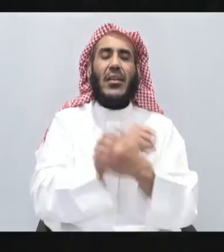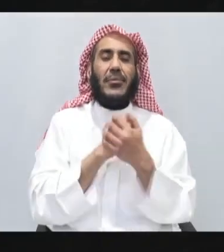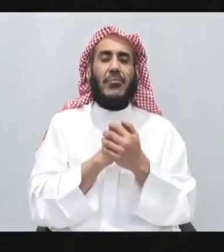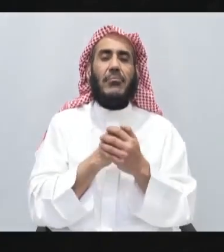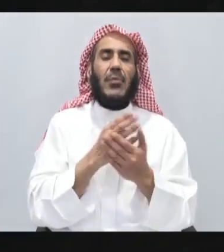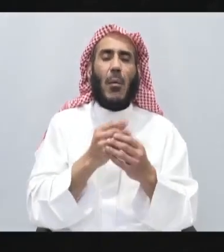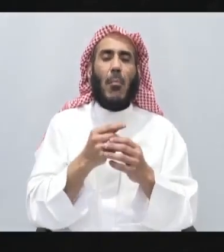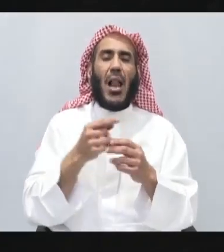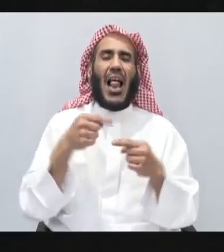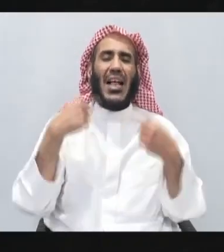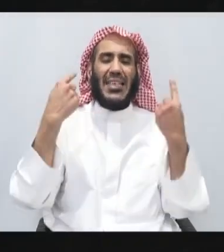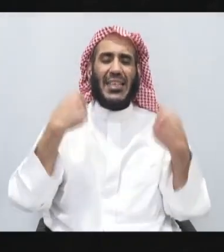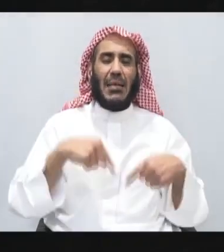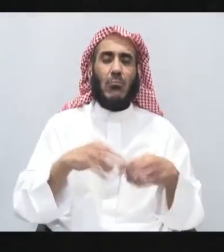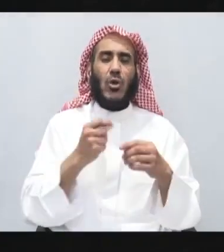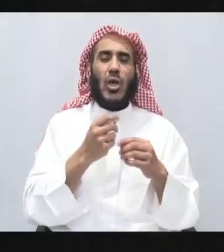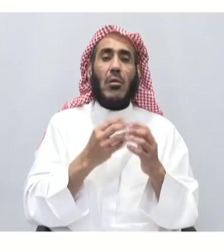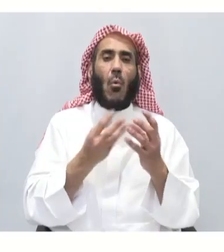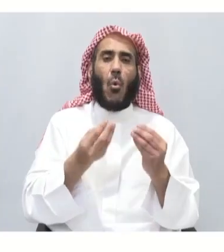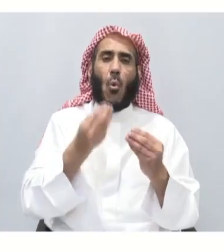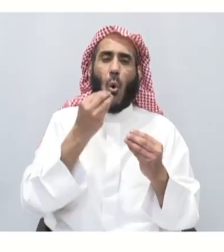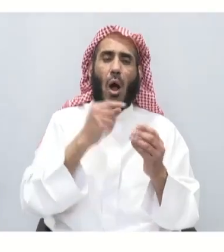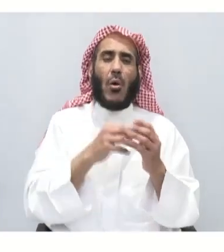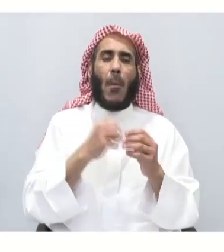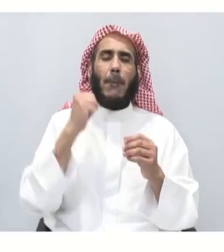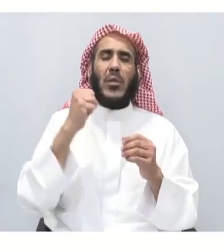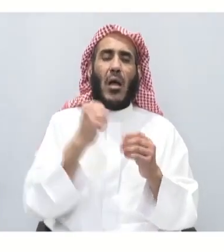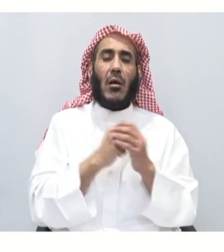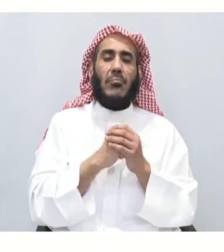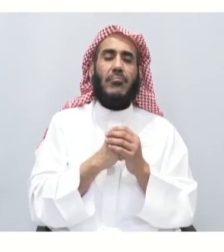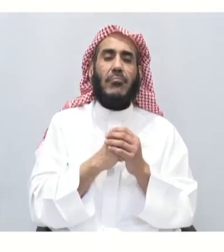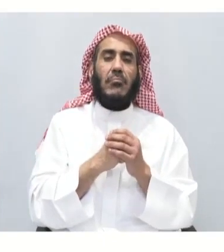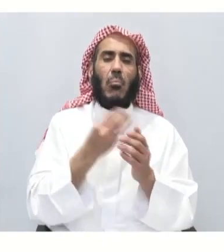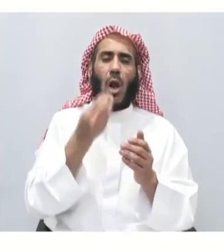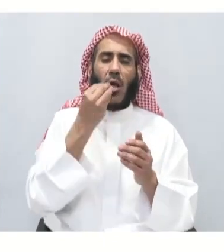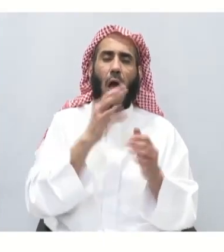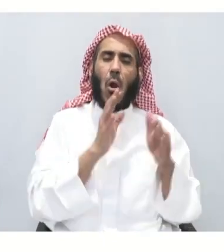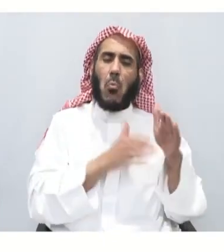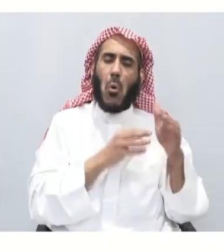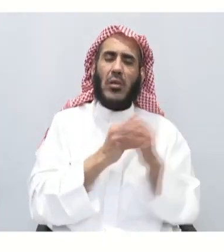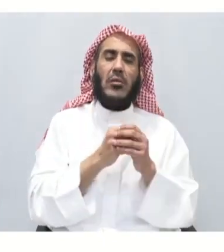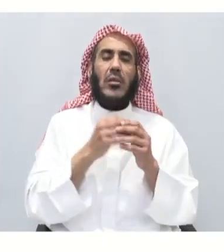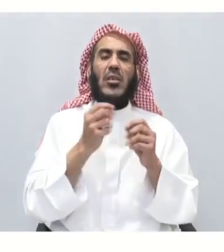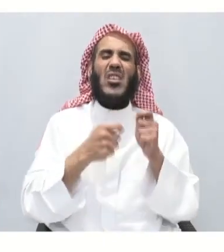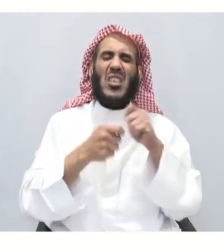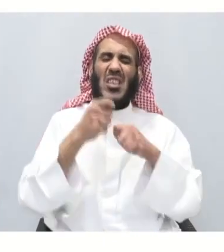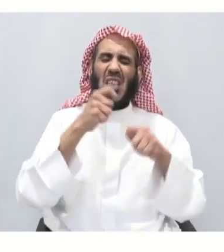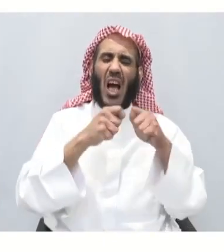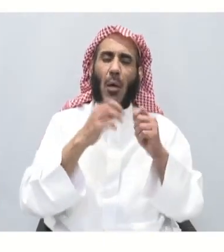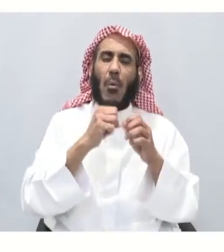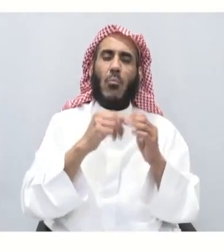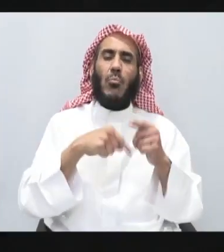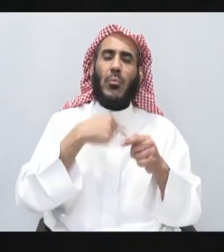يحمل الدم الجزيئات الغنيه بالطاقه بال بالغذاء المخزن اللي هو الطاقه الكيميائيه المخزنه